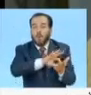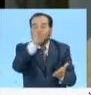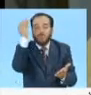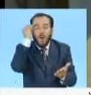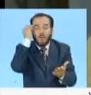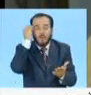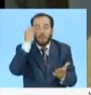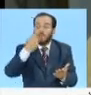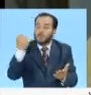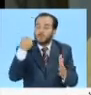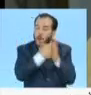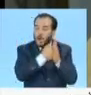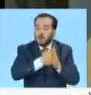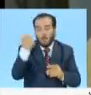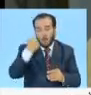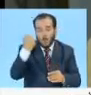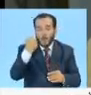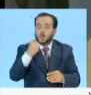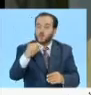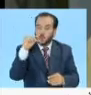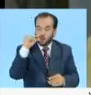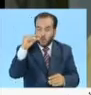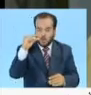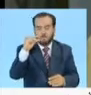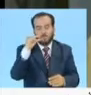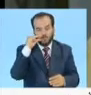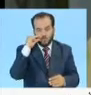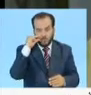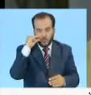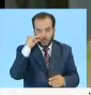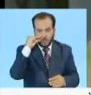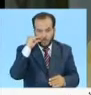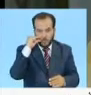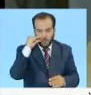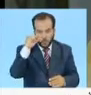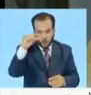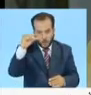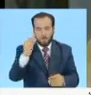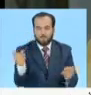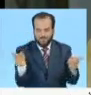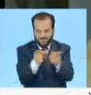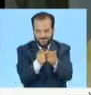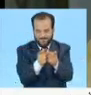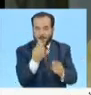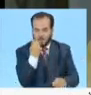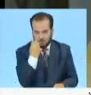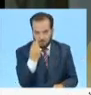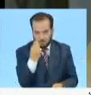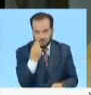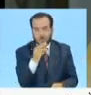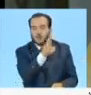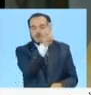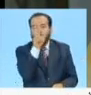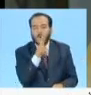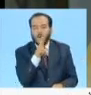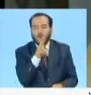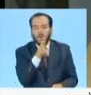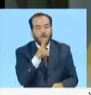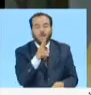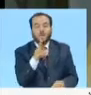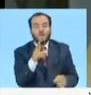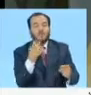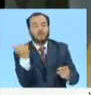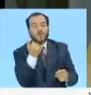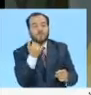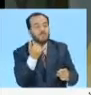أصحاب الكفاءات العالية دكتورة، الذين عفواً لا يقبلون الاستهانة بإرادتهم. اسمحي لي باختصار، يعني أليس الولاء للناخب